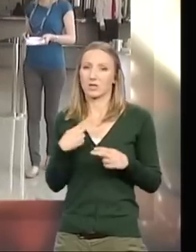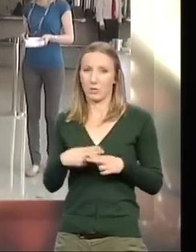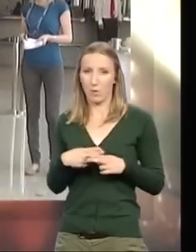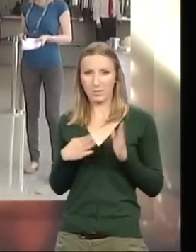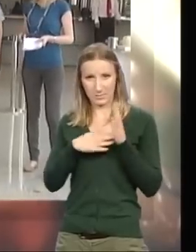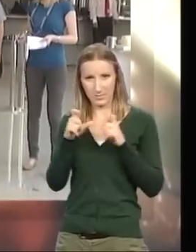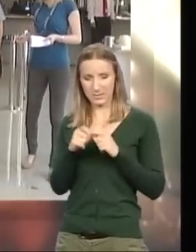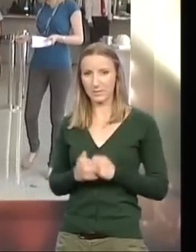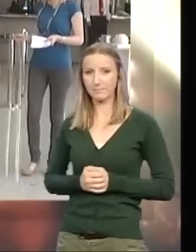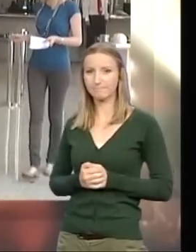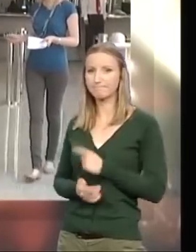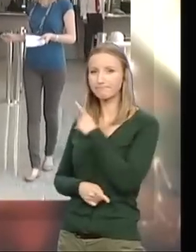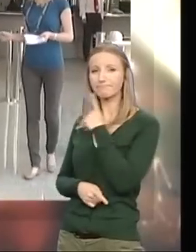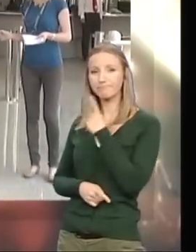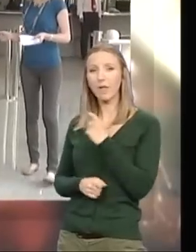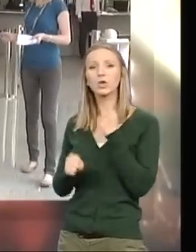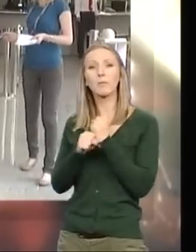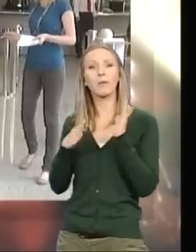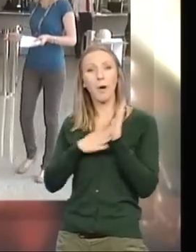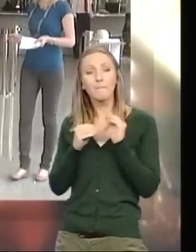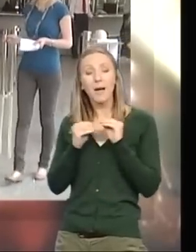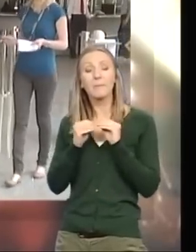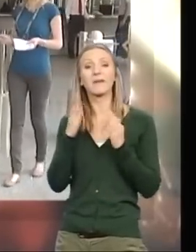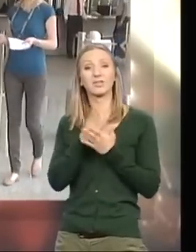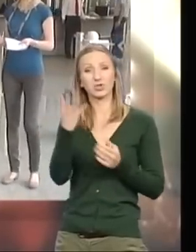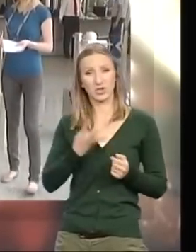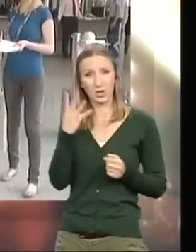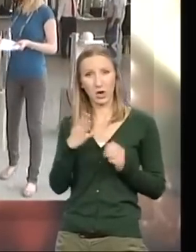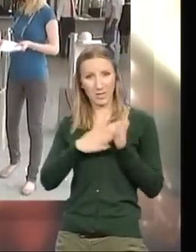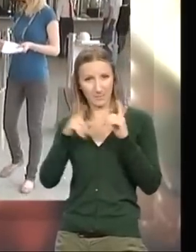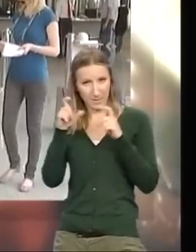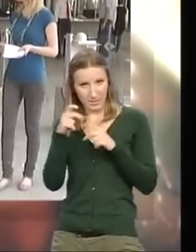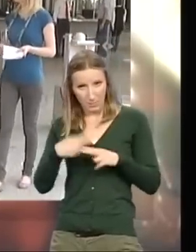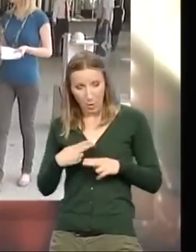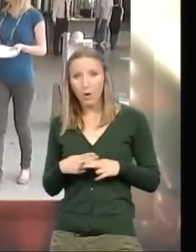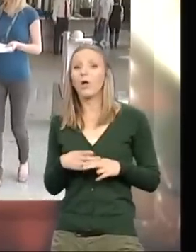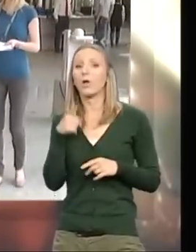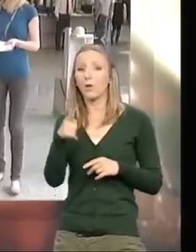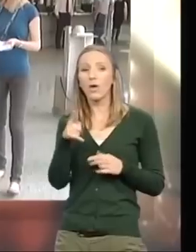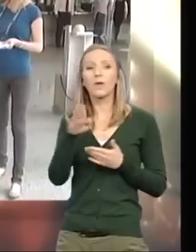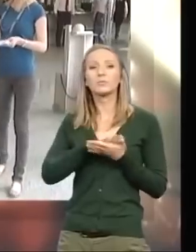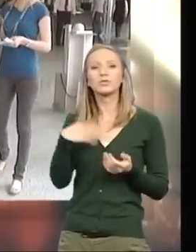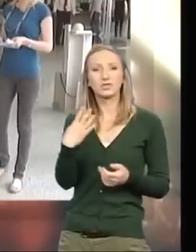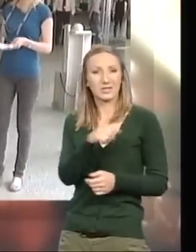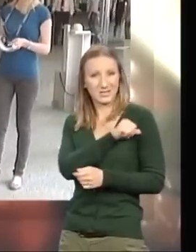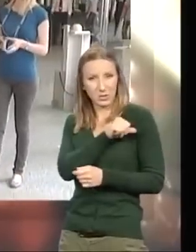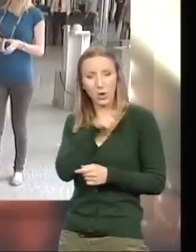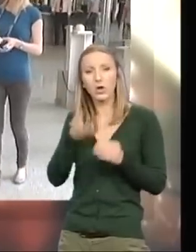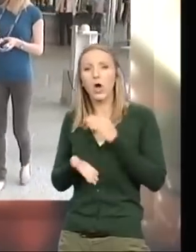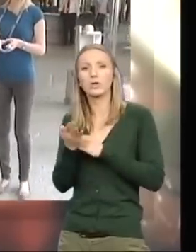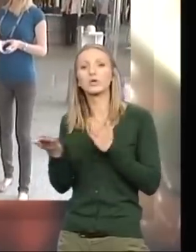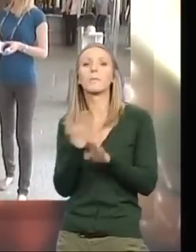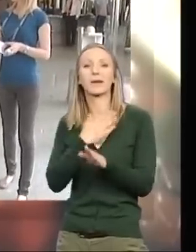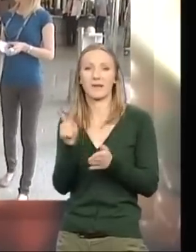Dobrivo je Babin već četiri godine boluje od multipreskleroze. Zbog bolesti početkom ove godine sa 40 godina otišao i u